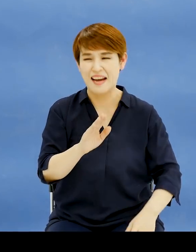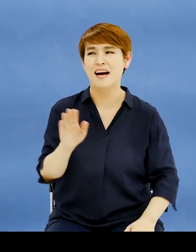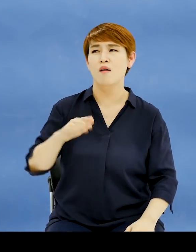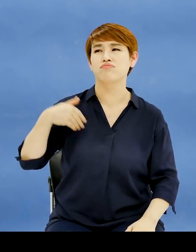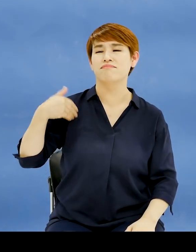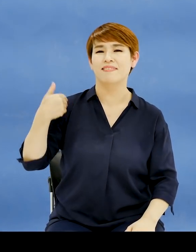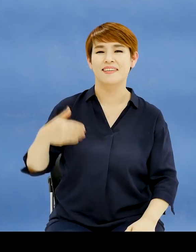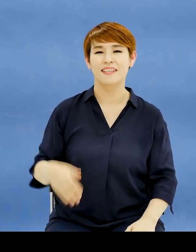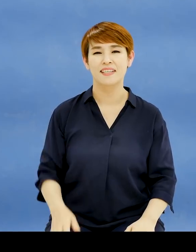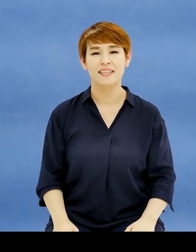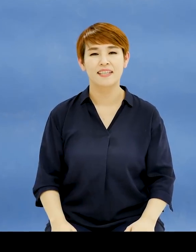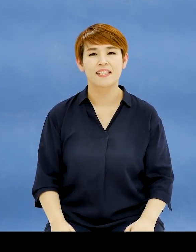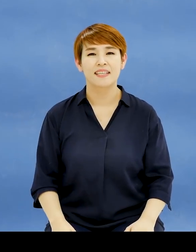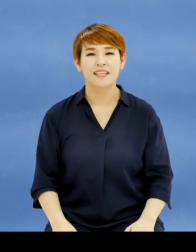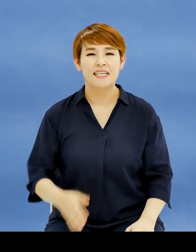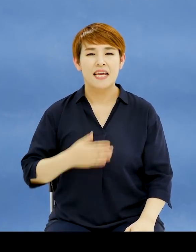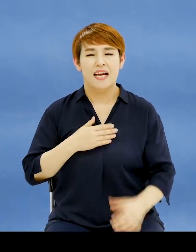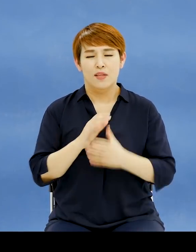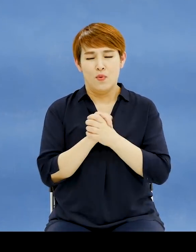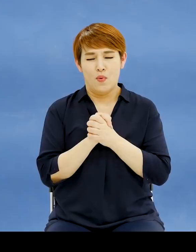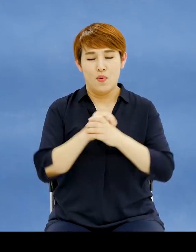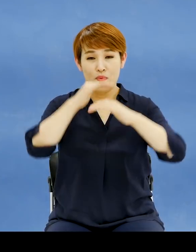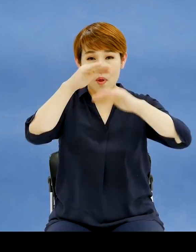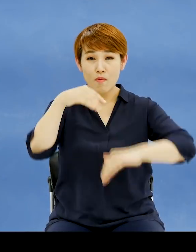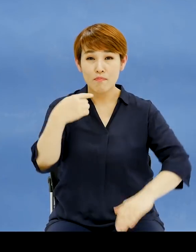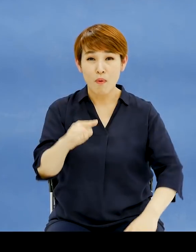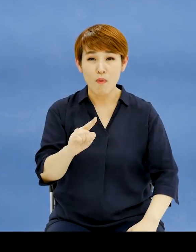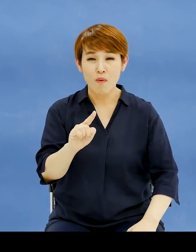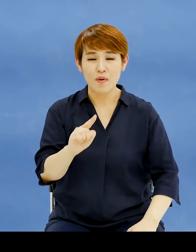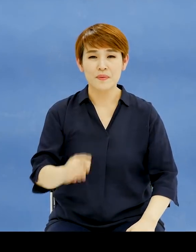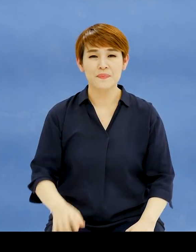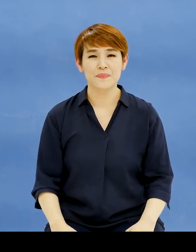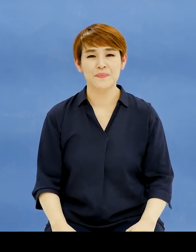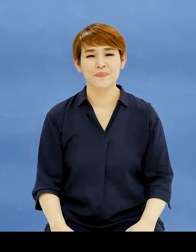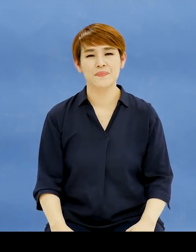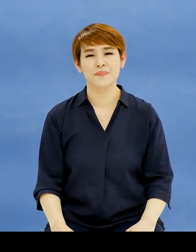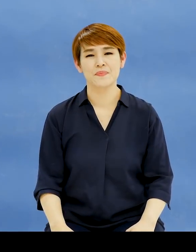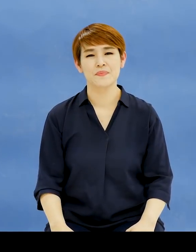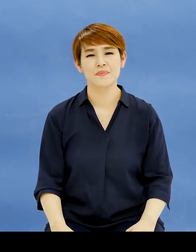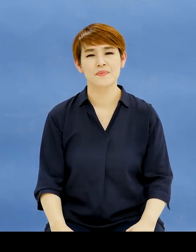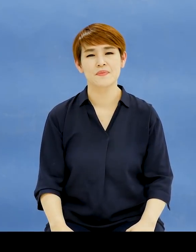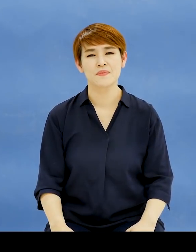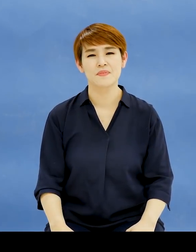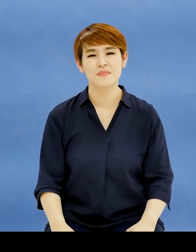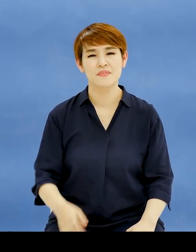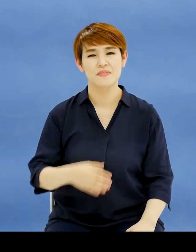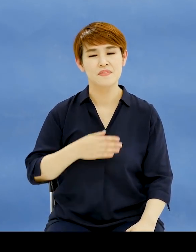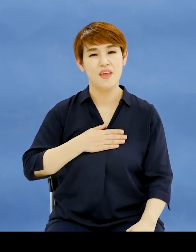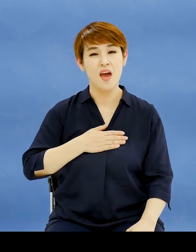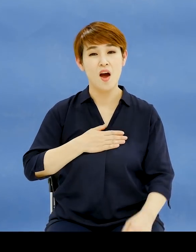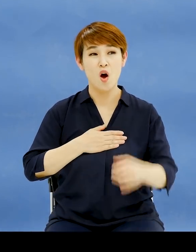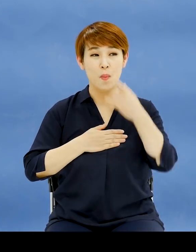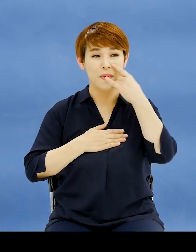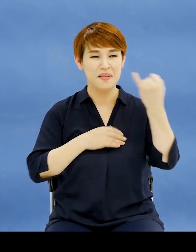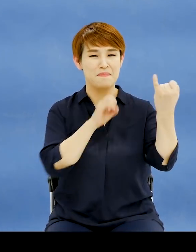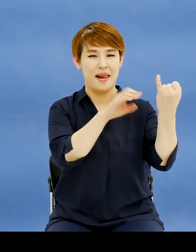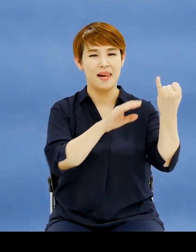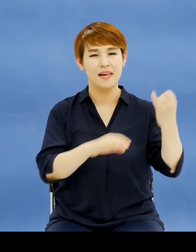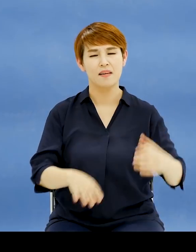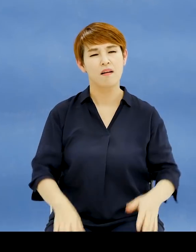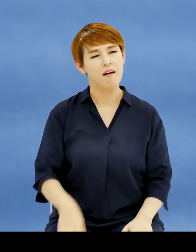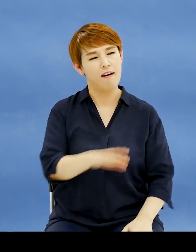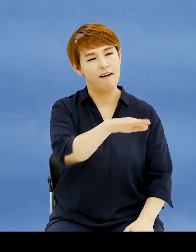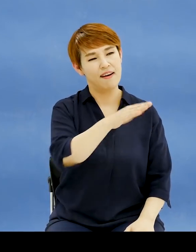그때는 못했고 네. 제가 또 중간에 기도했던 게 있는데 네. 저희 어머님한테 한 목사님 만나기 한 3년 전